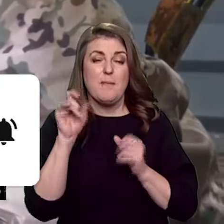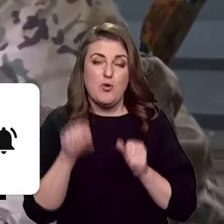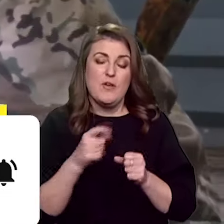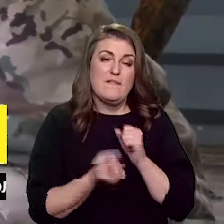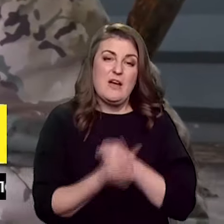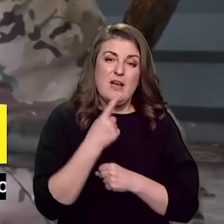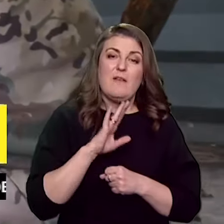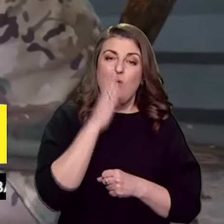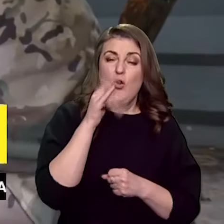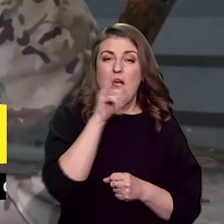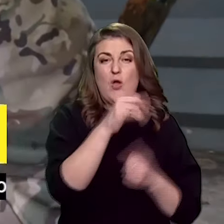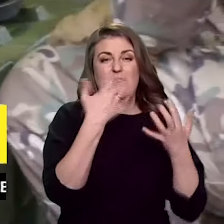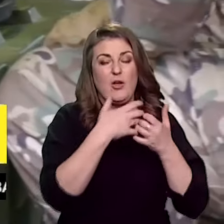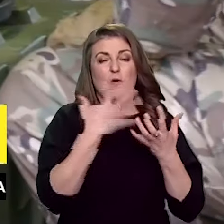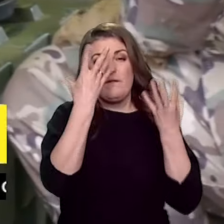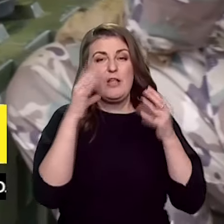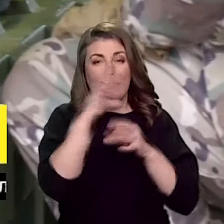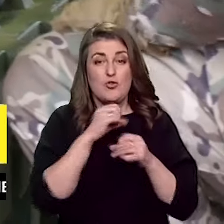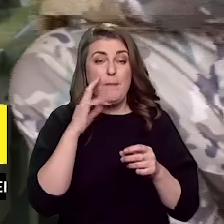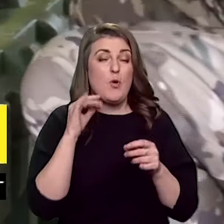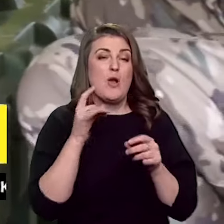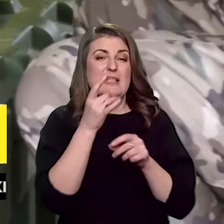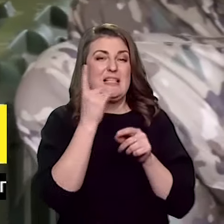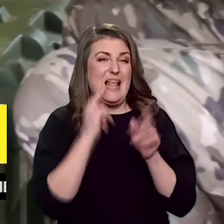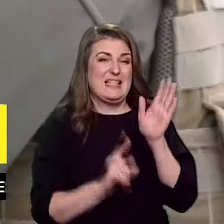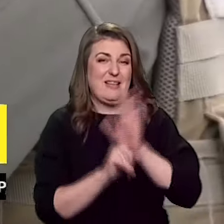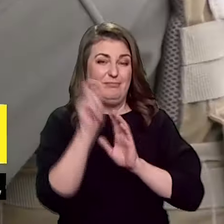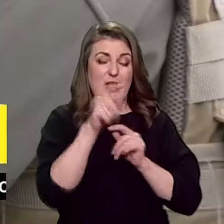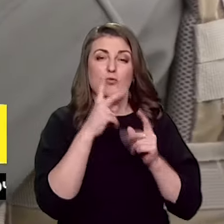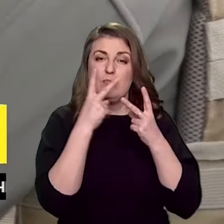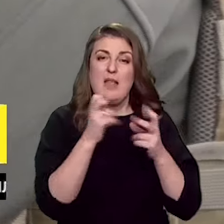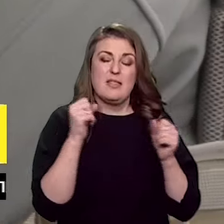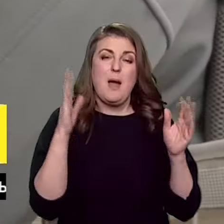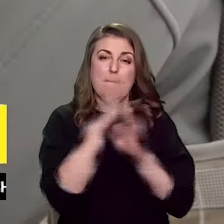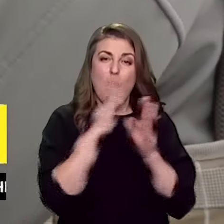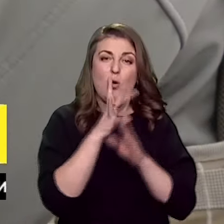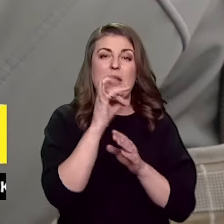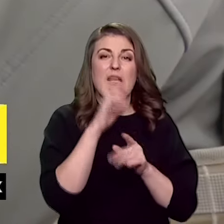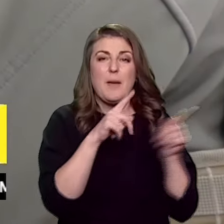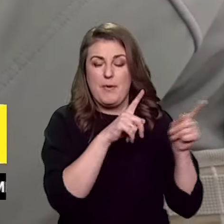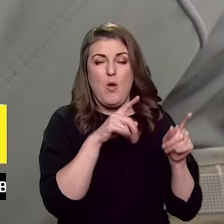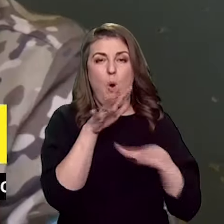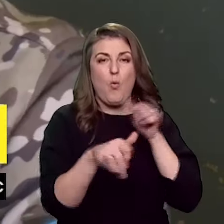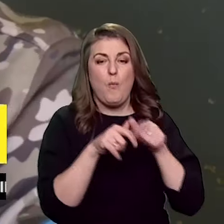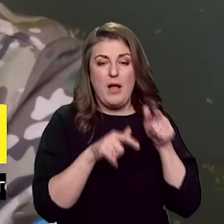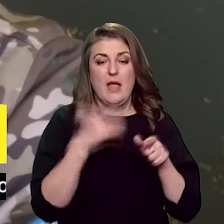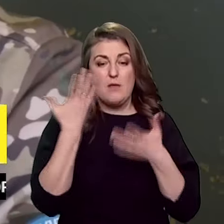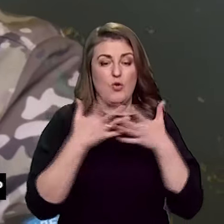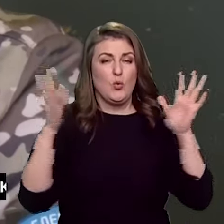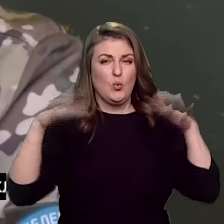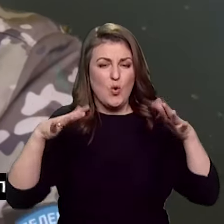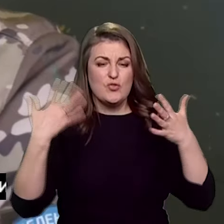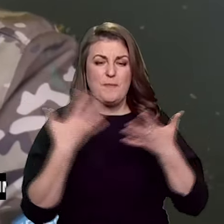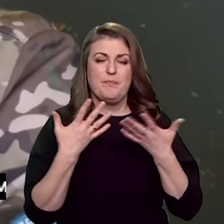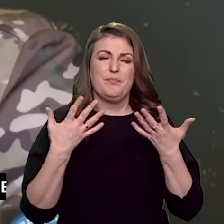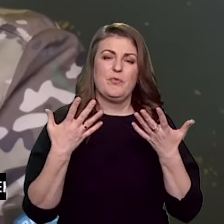та його техніку вдень і вночі. При запуску безпілотника треба зважати на погоду і реби окупанта. Якщо виявили дощ,